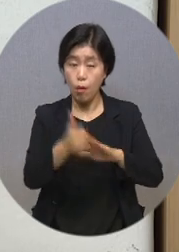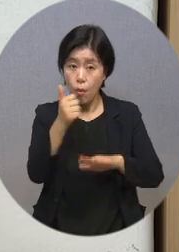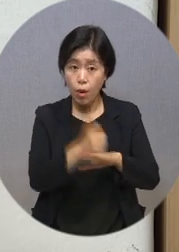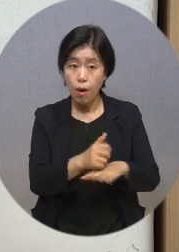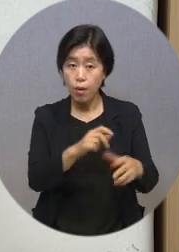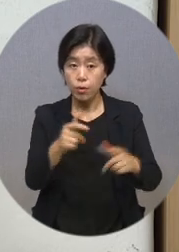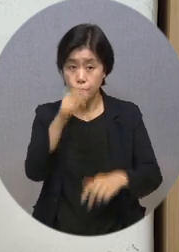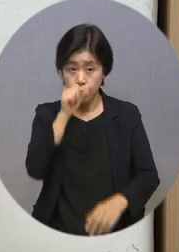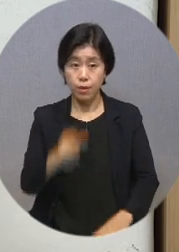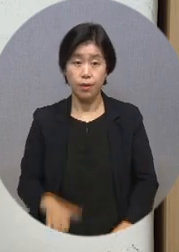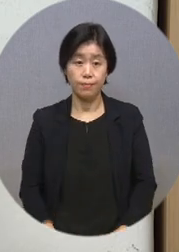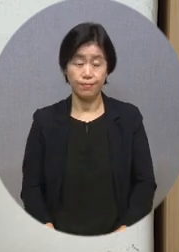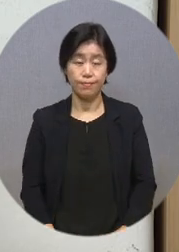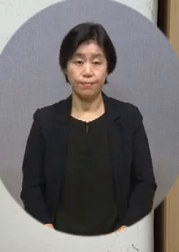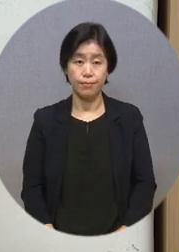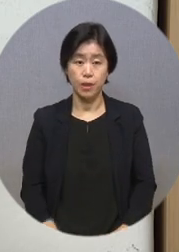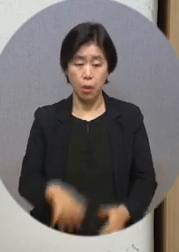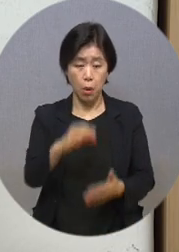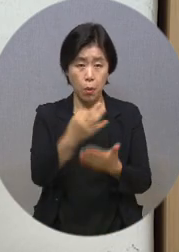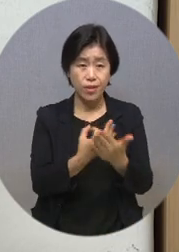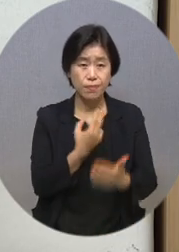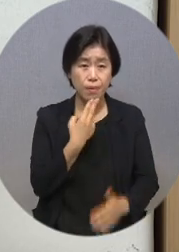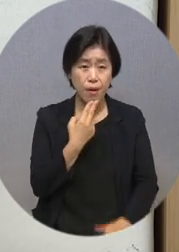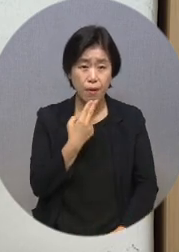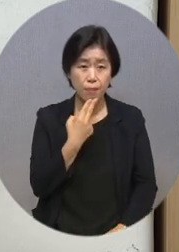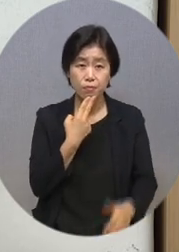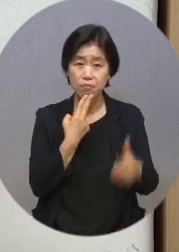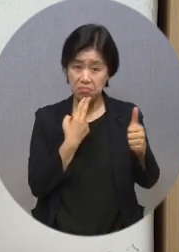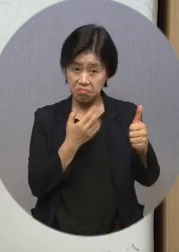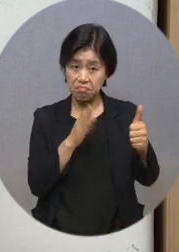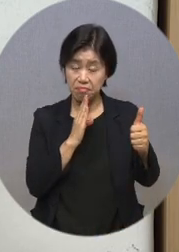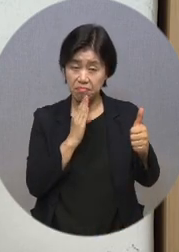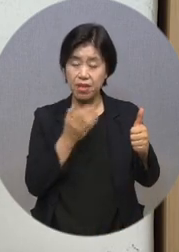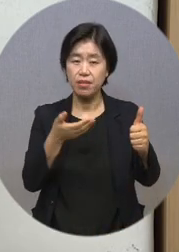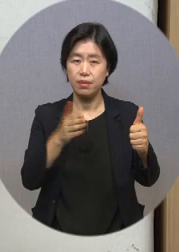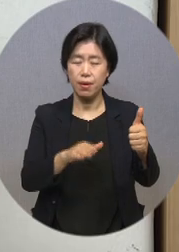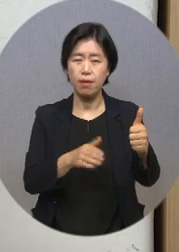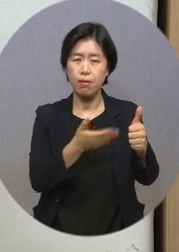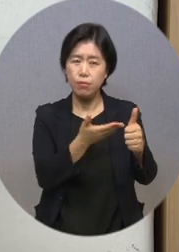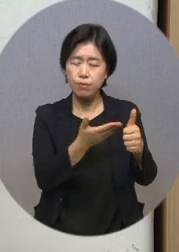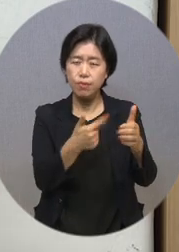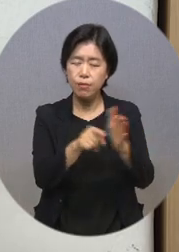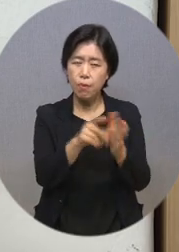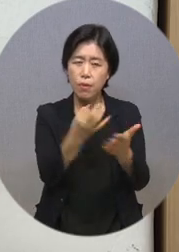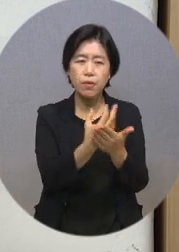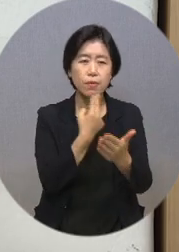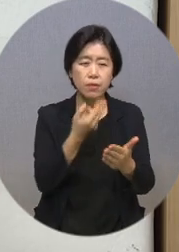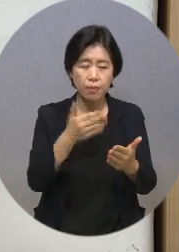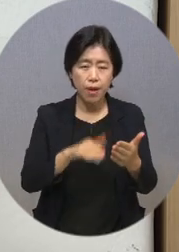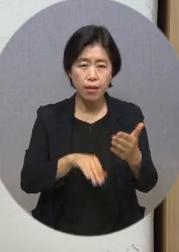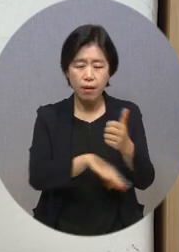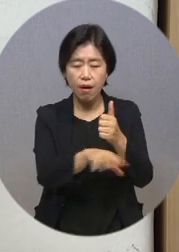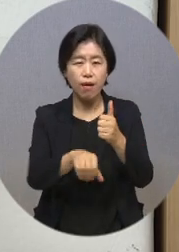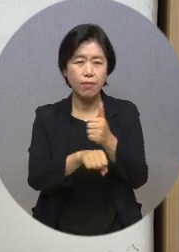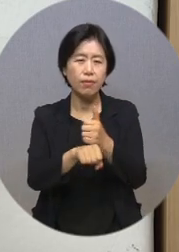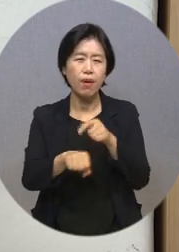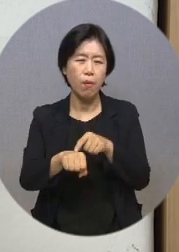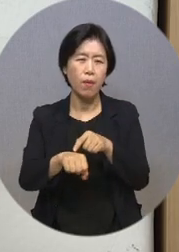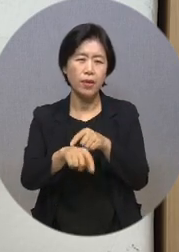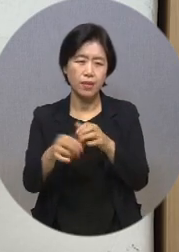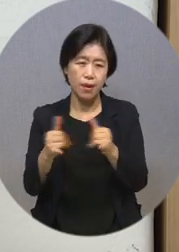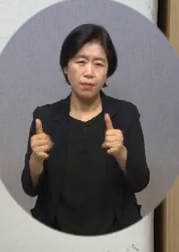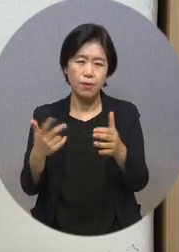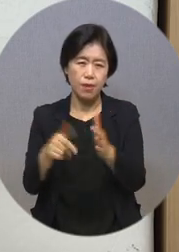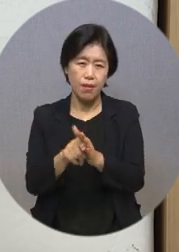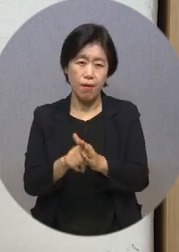비상근 무보수 회장직이지만 월급 받는 직원들보다 더 최선을 다했다 이런 평이 나오고 있는데요. 어려운